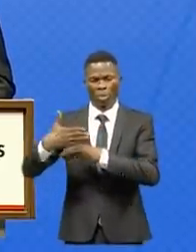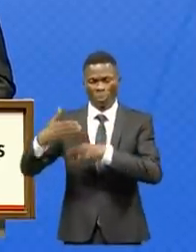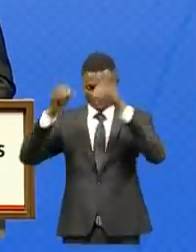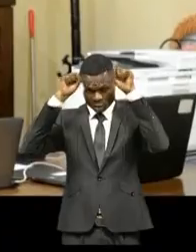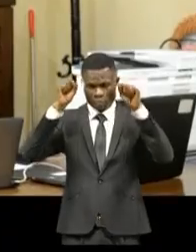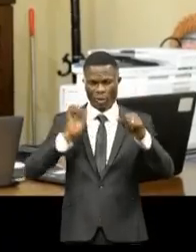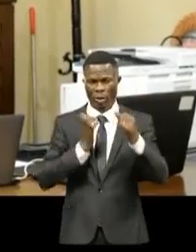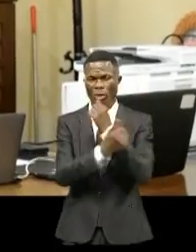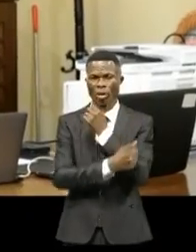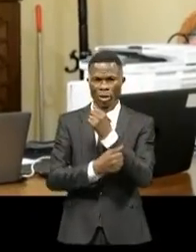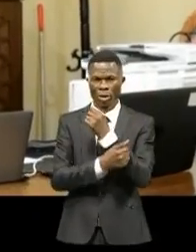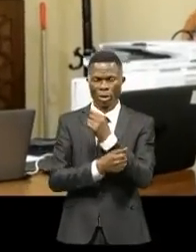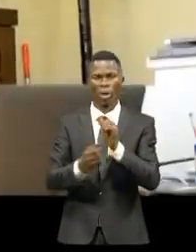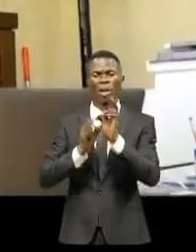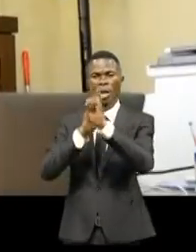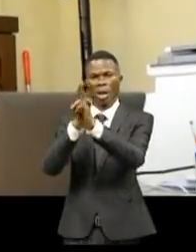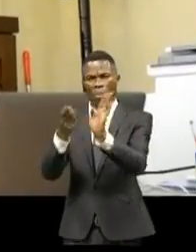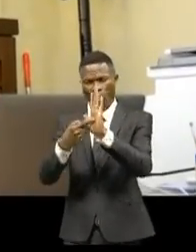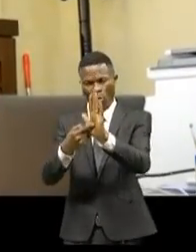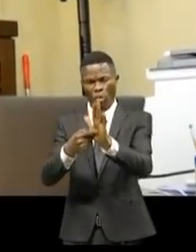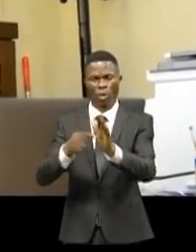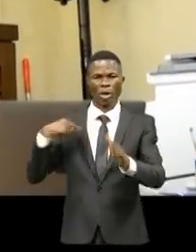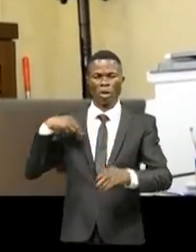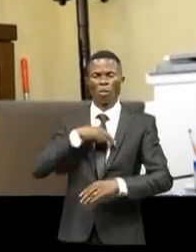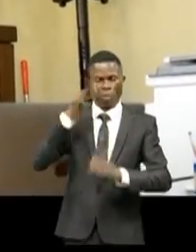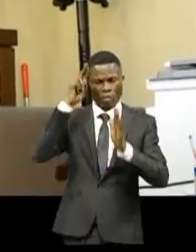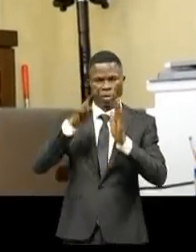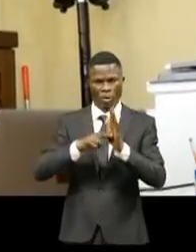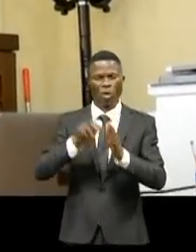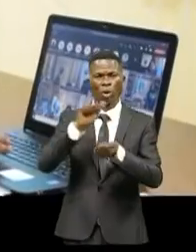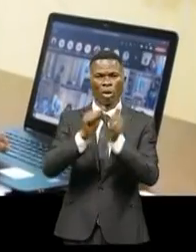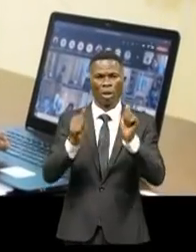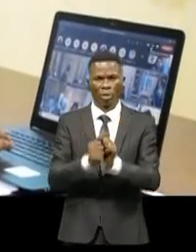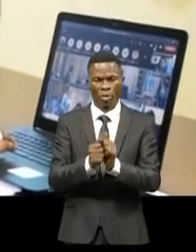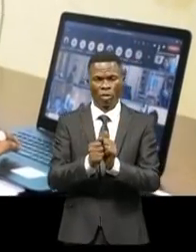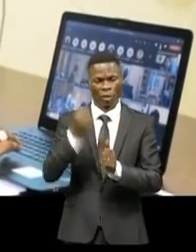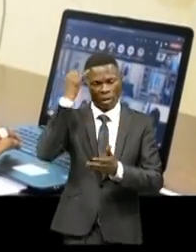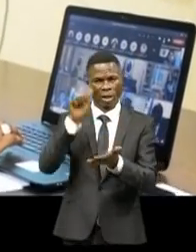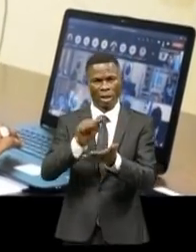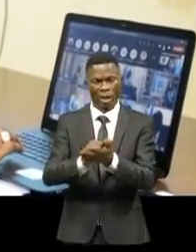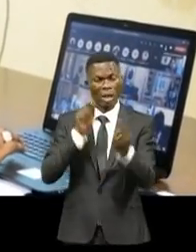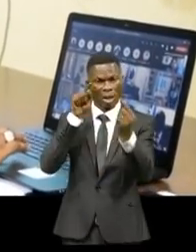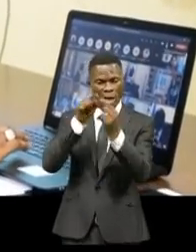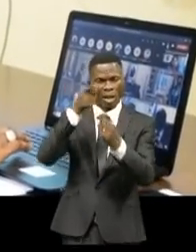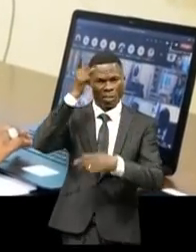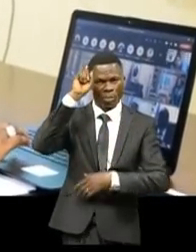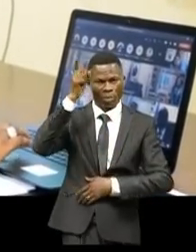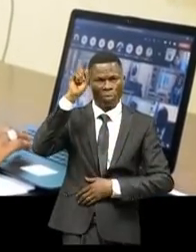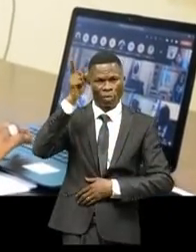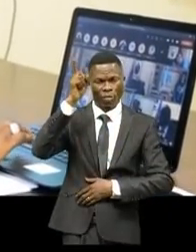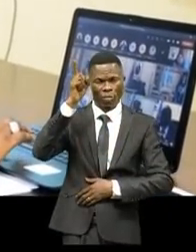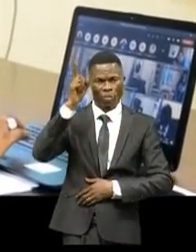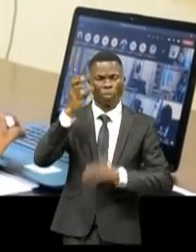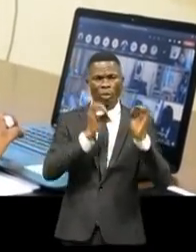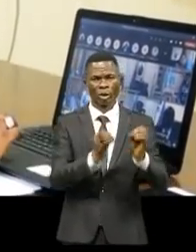la République a présenté aux membres du gouvernement les enjeux de cette initiative dont l'objectif principal vise